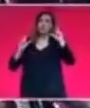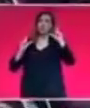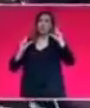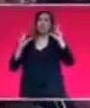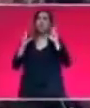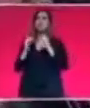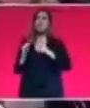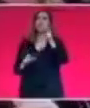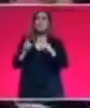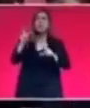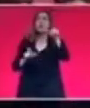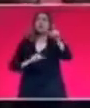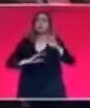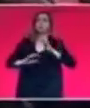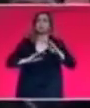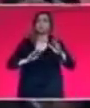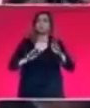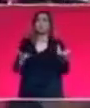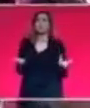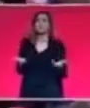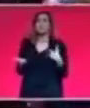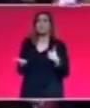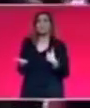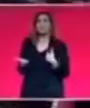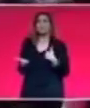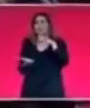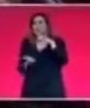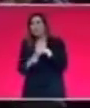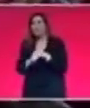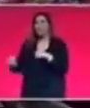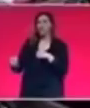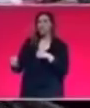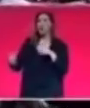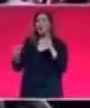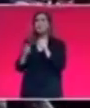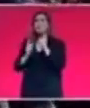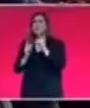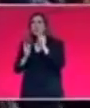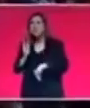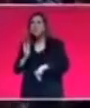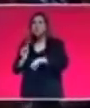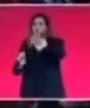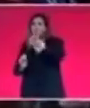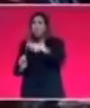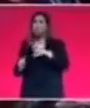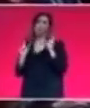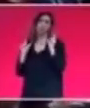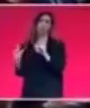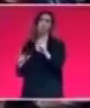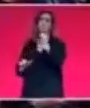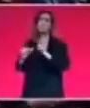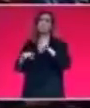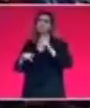να αποτρέψουμε τη σκληροπυρηνική δεξιά και τη μνημονιακή παλινόρθωση στη χώρα μας.